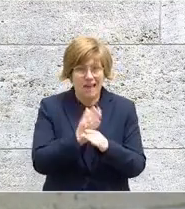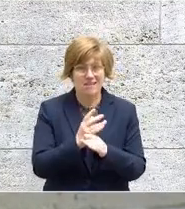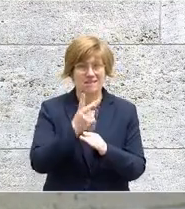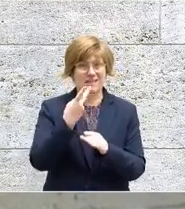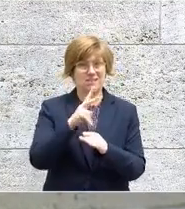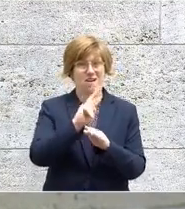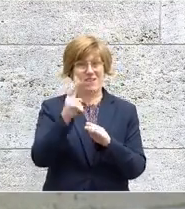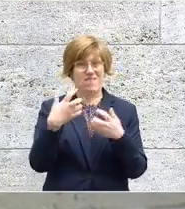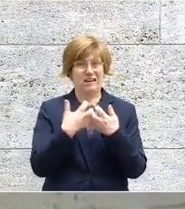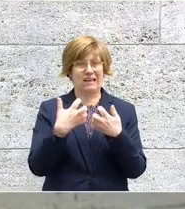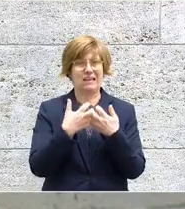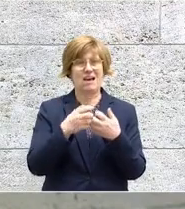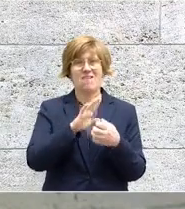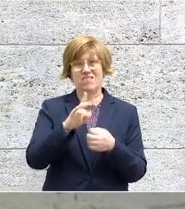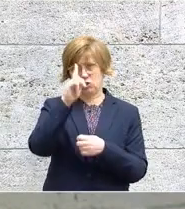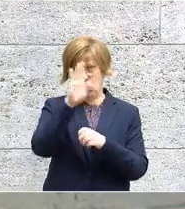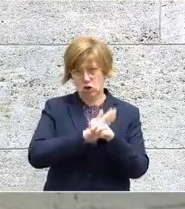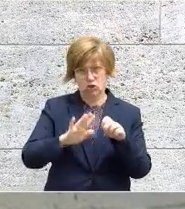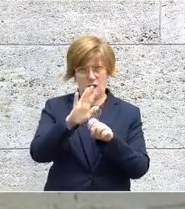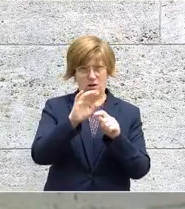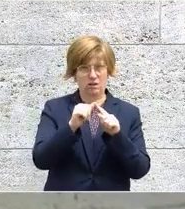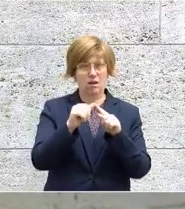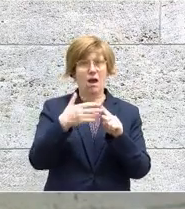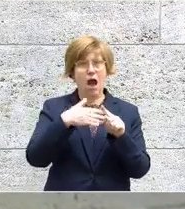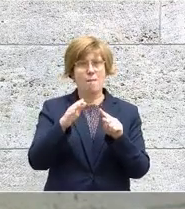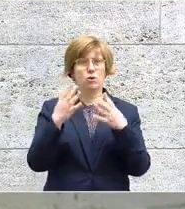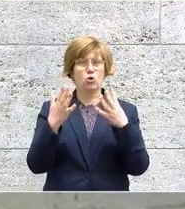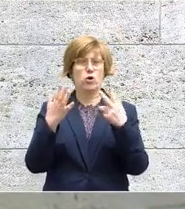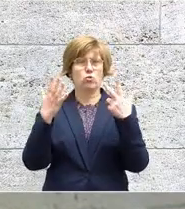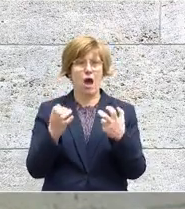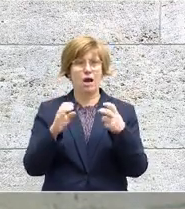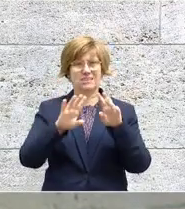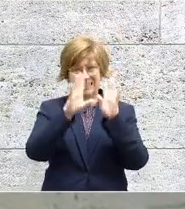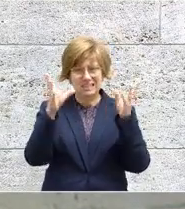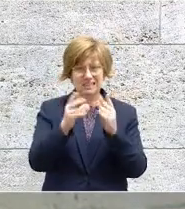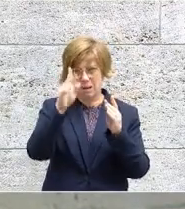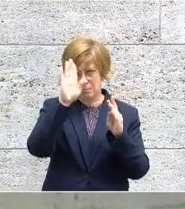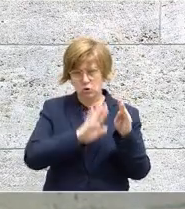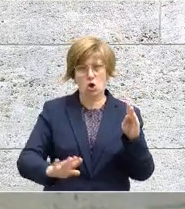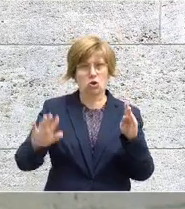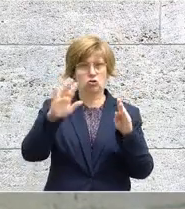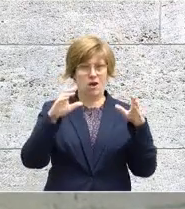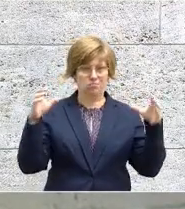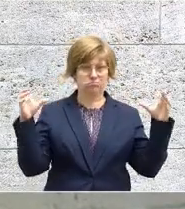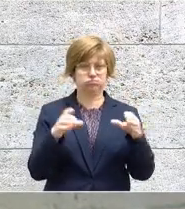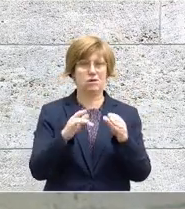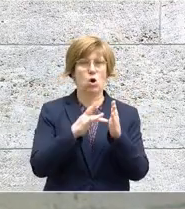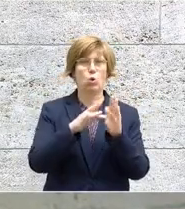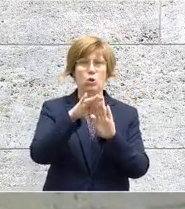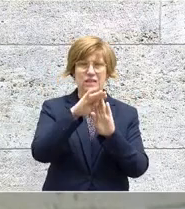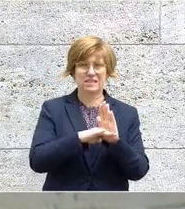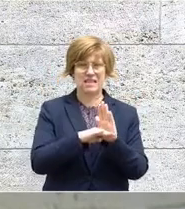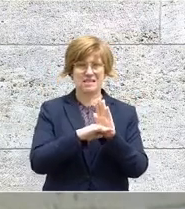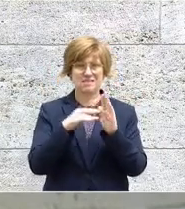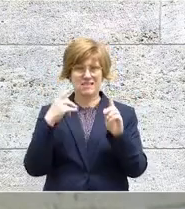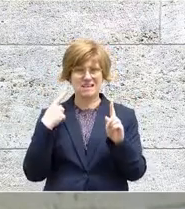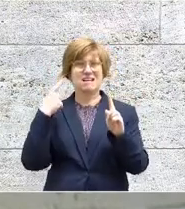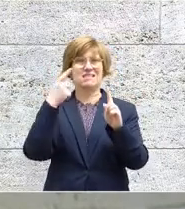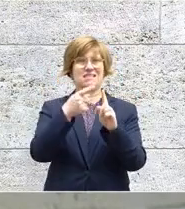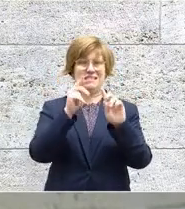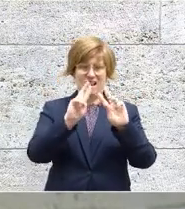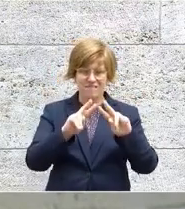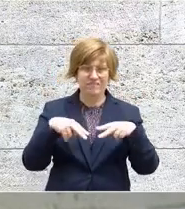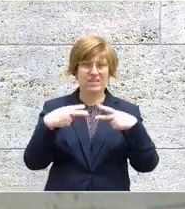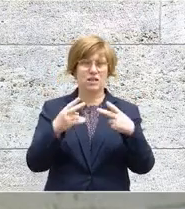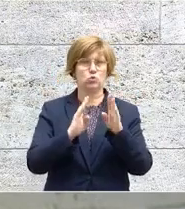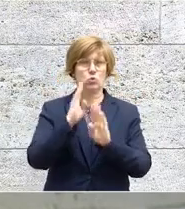Zweiten Weltkriegs hat der Westen Deutschlands und nach 1989 ganz Deutschland mit dem Grundgesetz dieses Ziel der